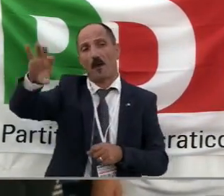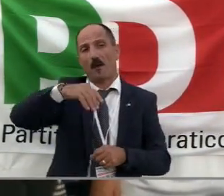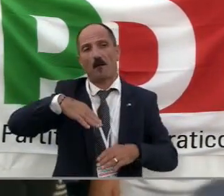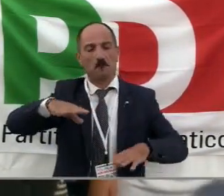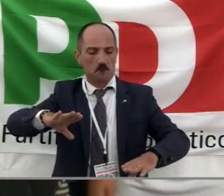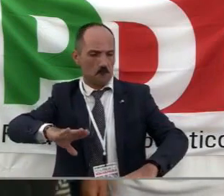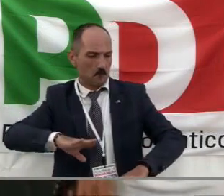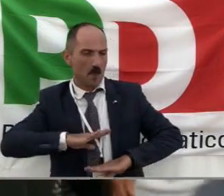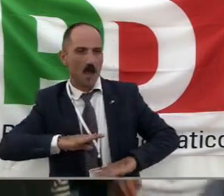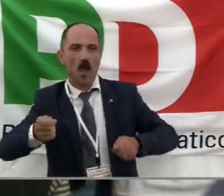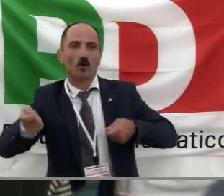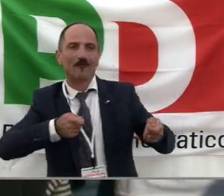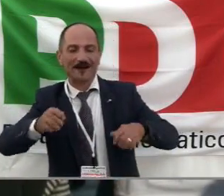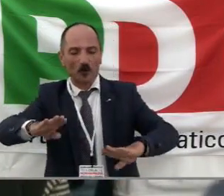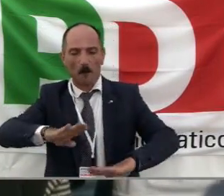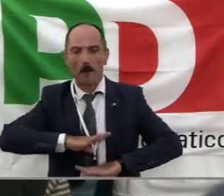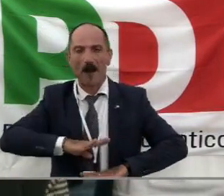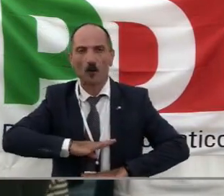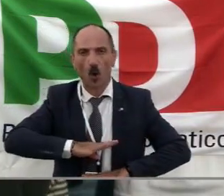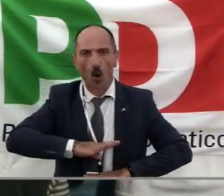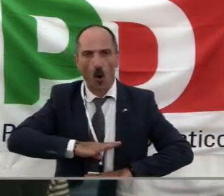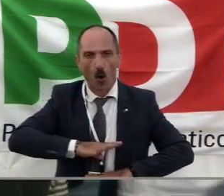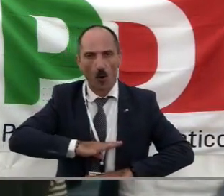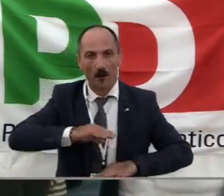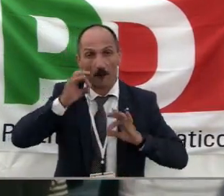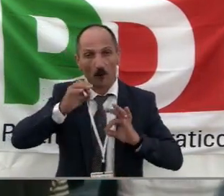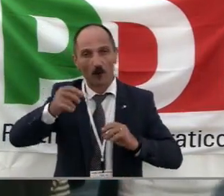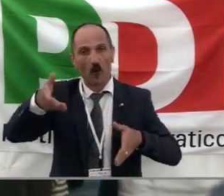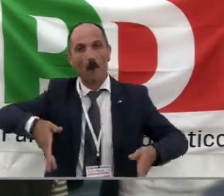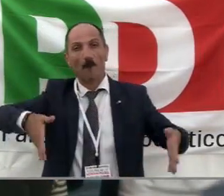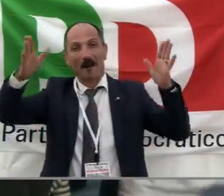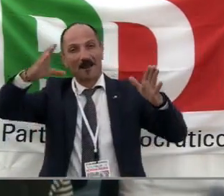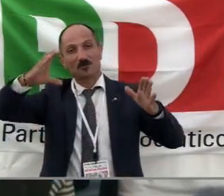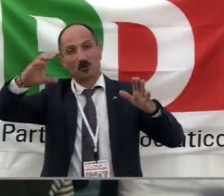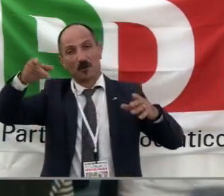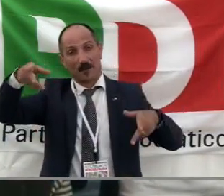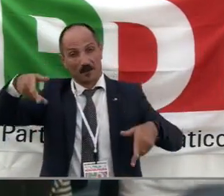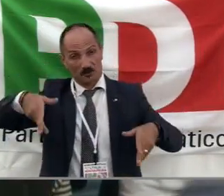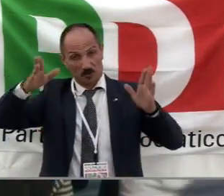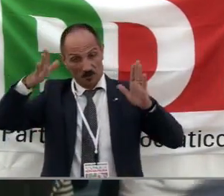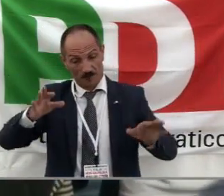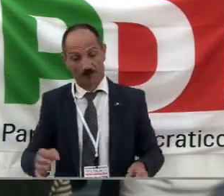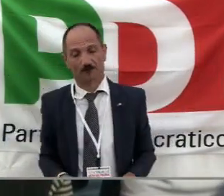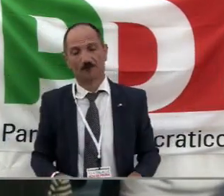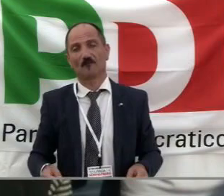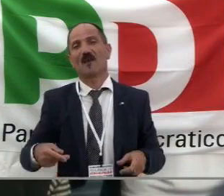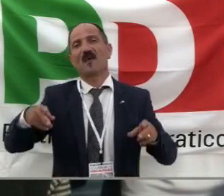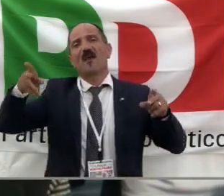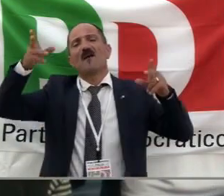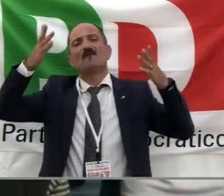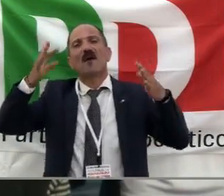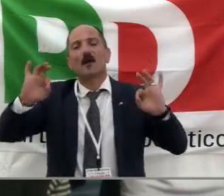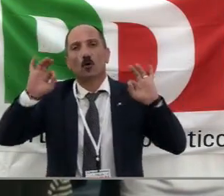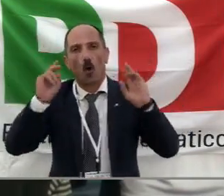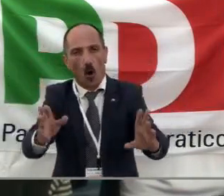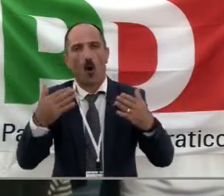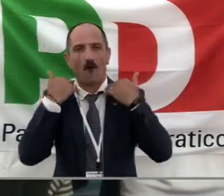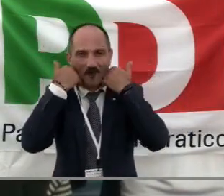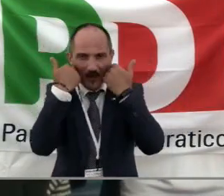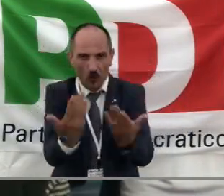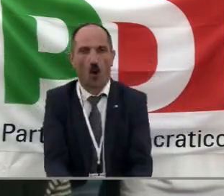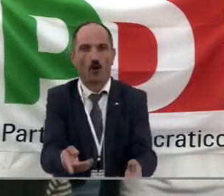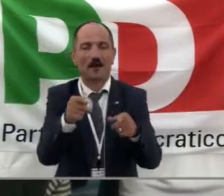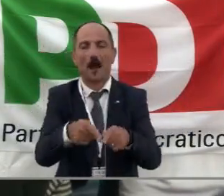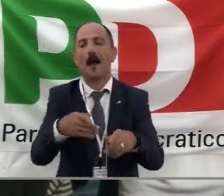balcone di Palazzo Chigi. Vergogna, con la clac sotto, i parlamentari